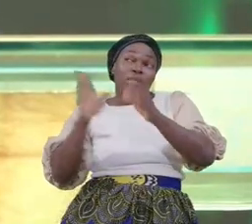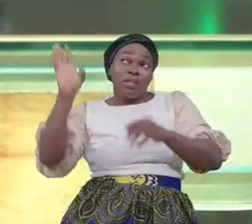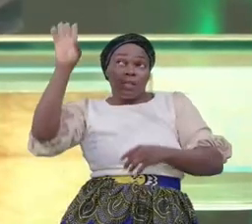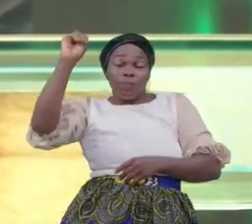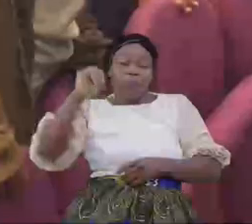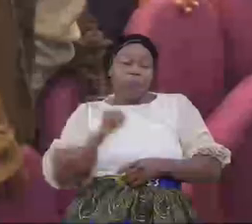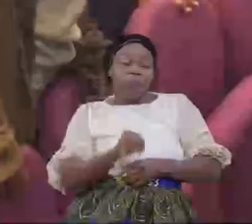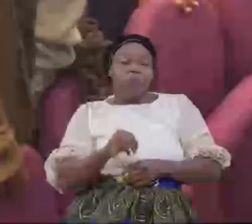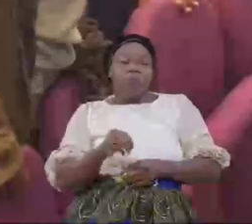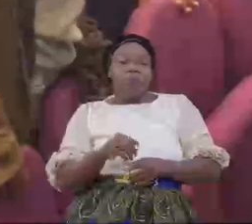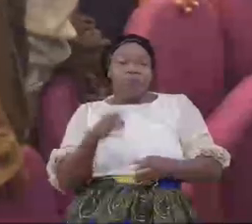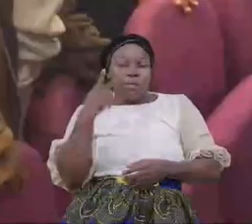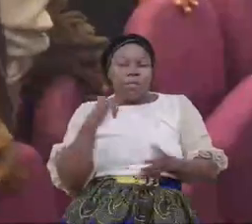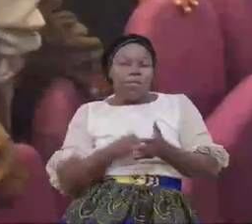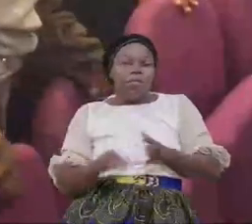Acceptez que c'est fait.